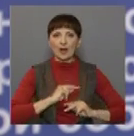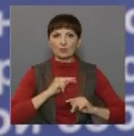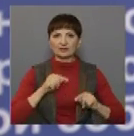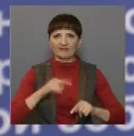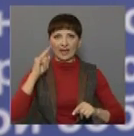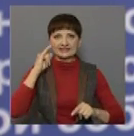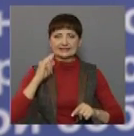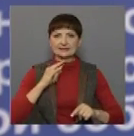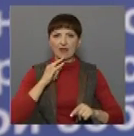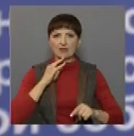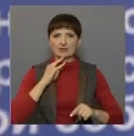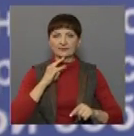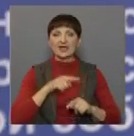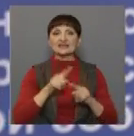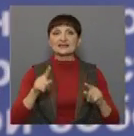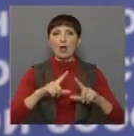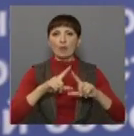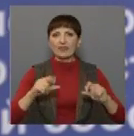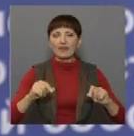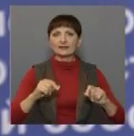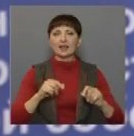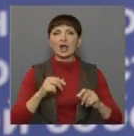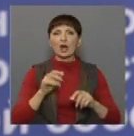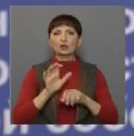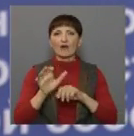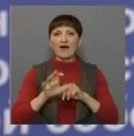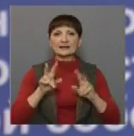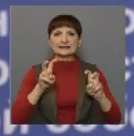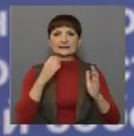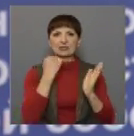Казахстане. Я имею в виду те объекты, товарные знаки и патенты, которые здесь зарегистрированы.